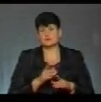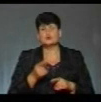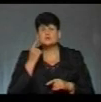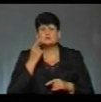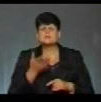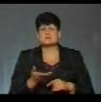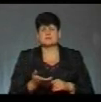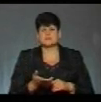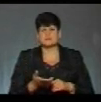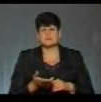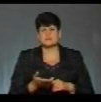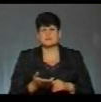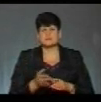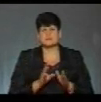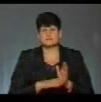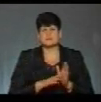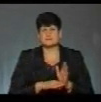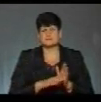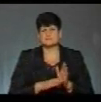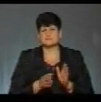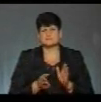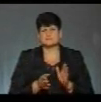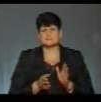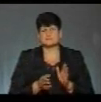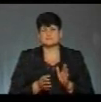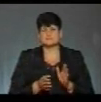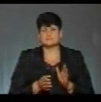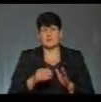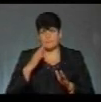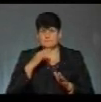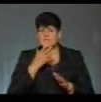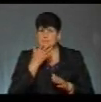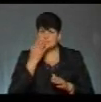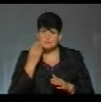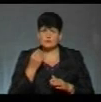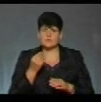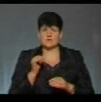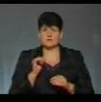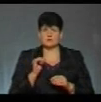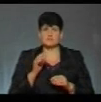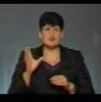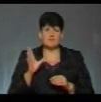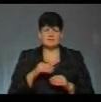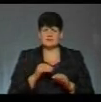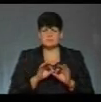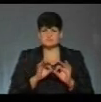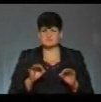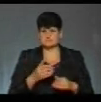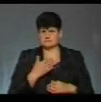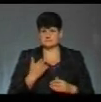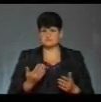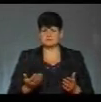там? Незначна, якась не така, як хотіти, але батьки забувають, що, боже мій, ми ж всі недосконалі, так?